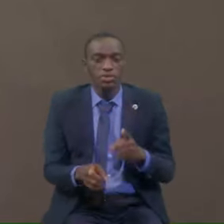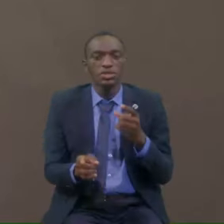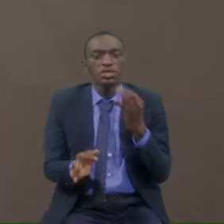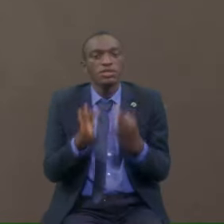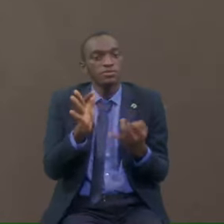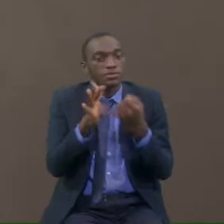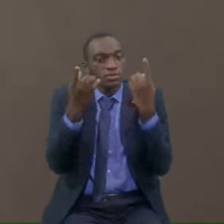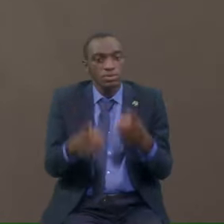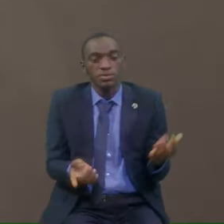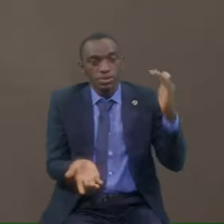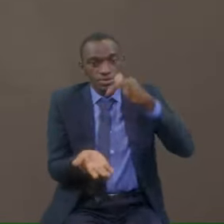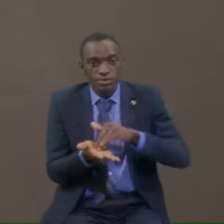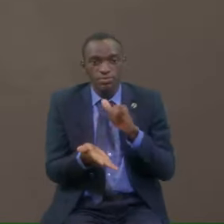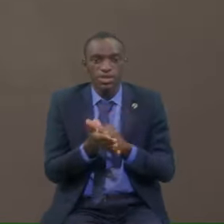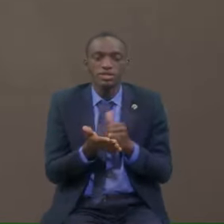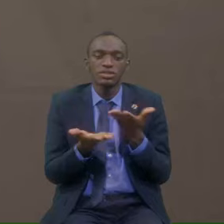arrive,